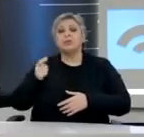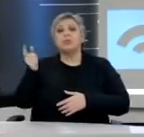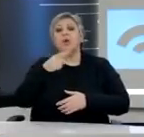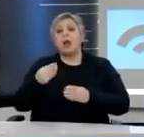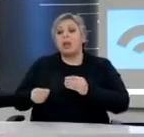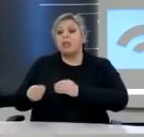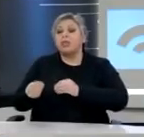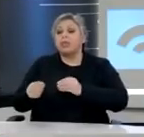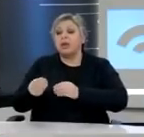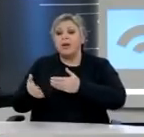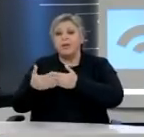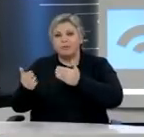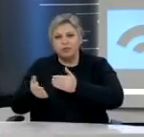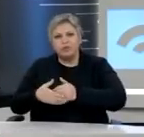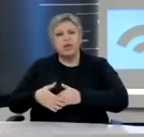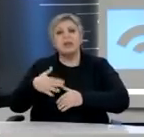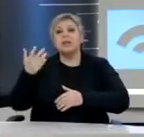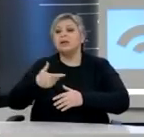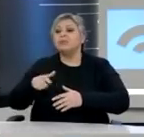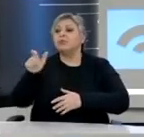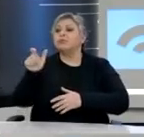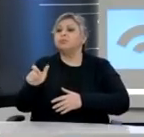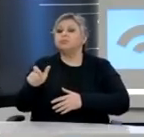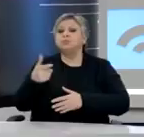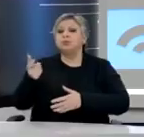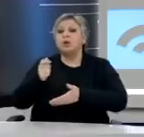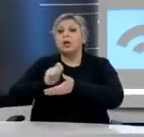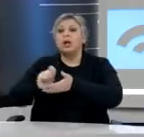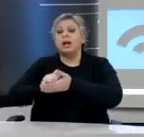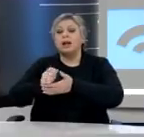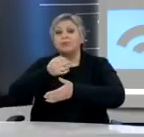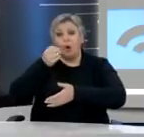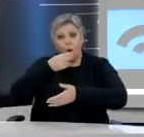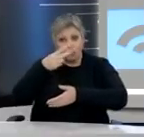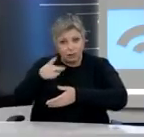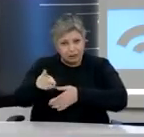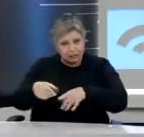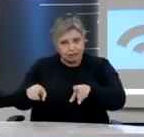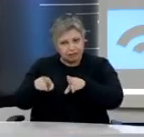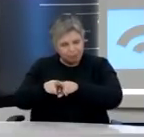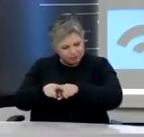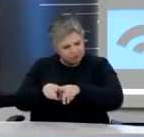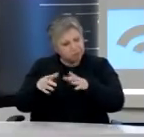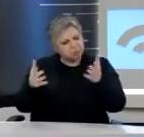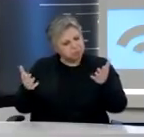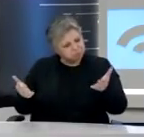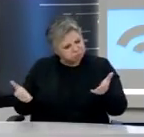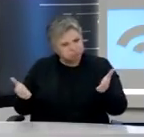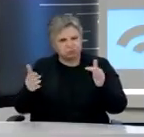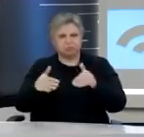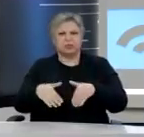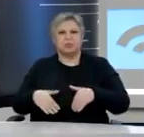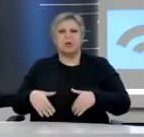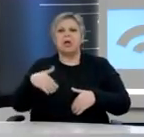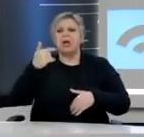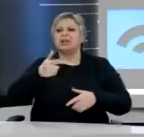τις ομιλίες. Με όποιον θέλετε, κύριε Μητσοτάκη. Εγώ έχω επιχειρήματα. Εσείς έχετε φωνές. Έχετε